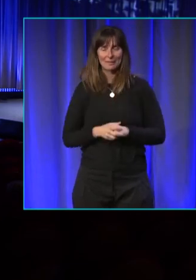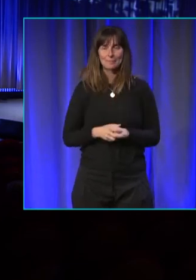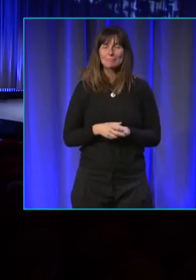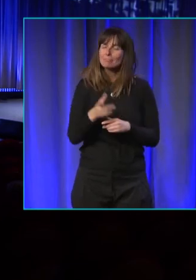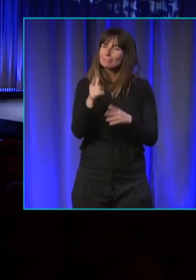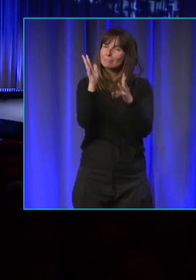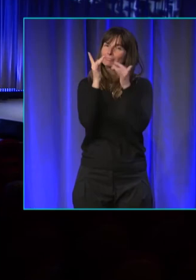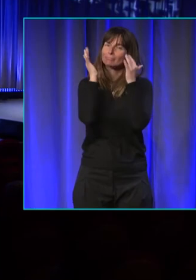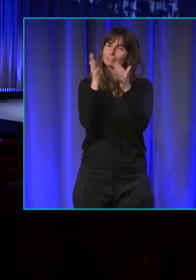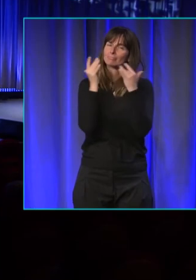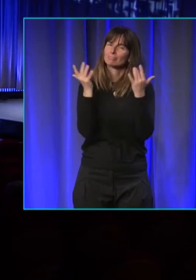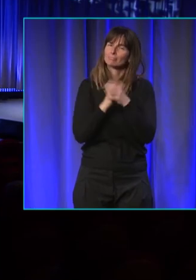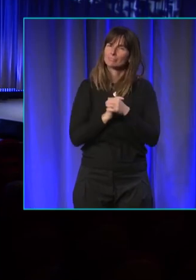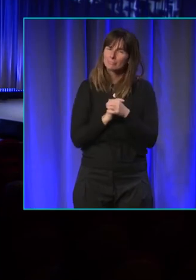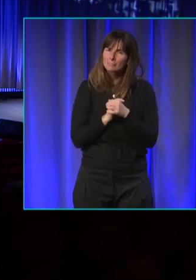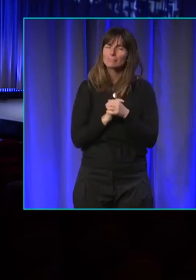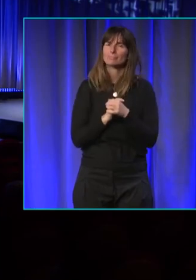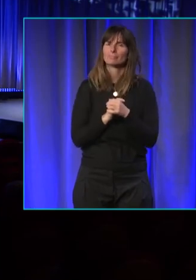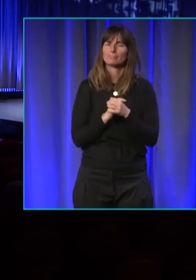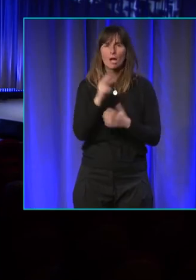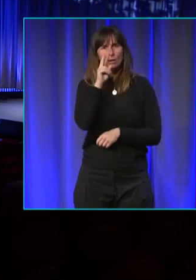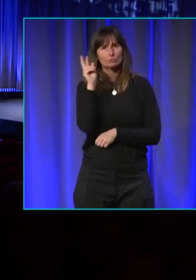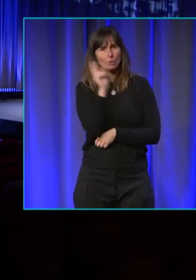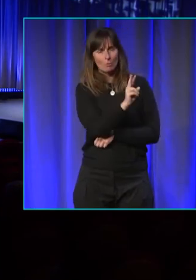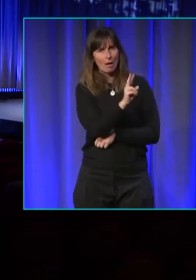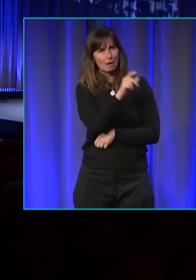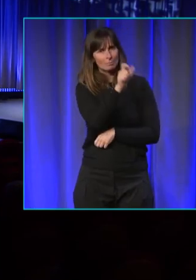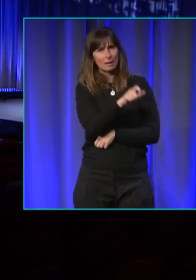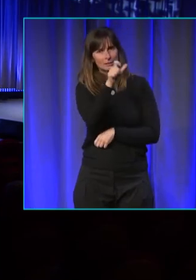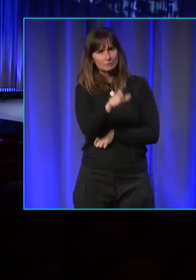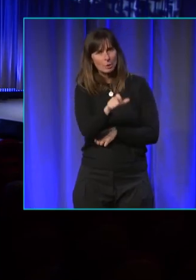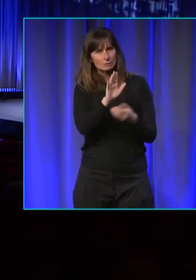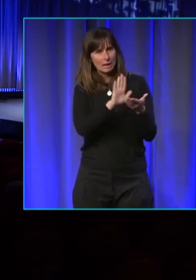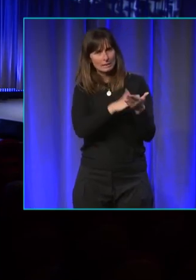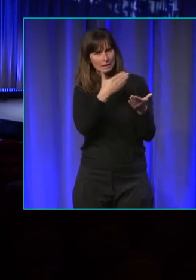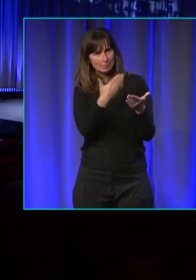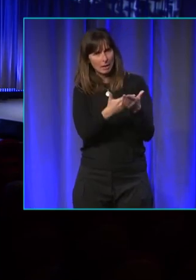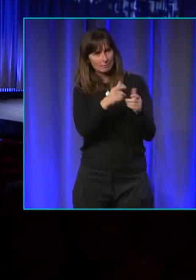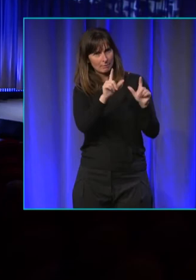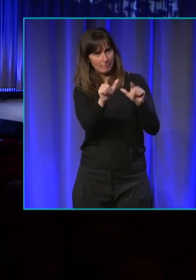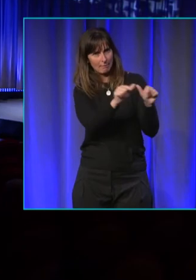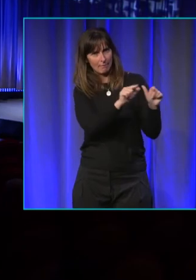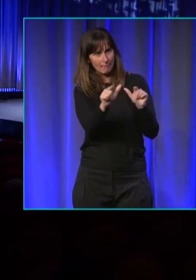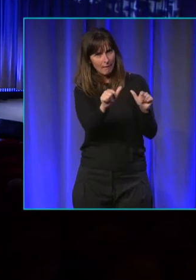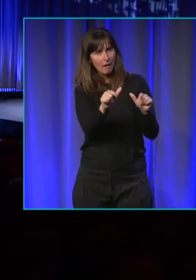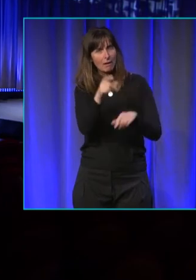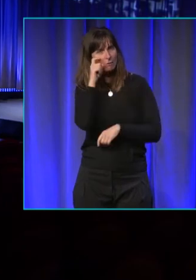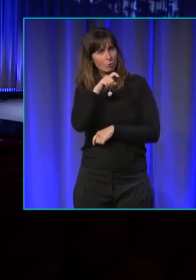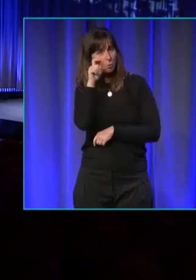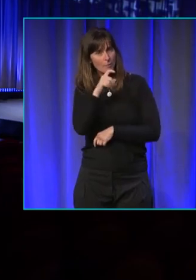j'ai constaté par rapport aux deux interprètes, aux deux traductrices, là, que c'était quelque chose